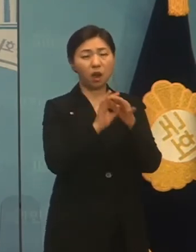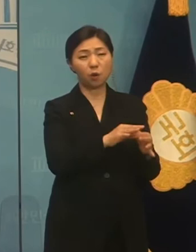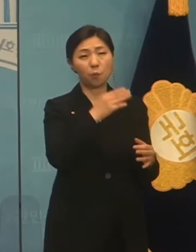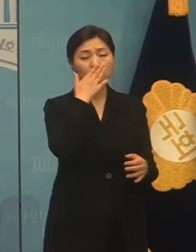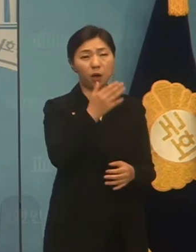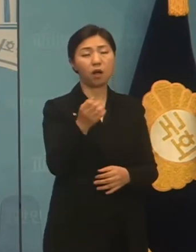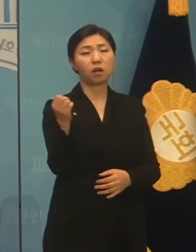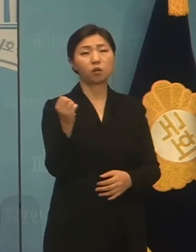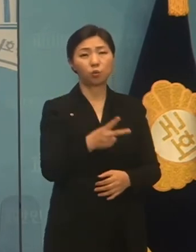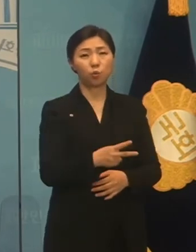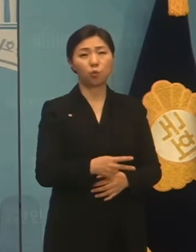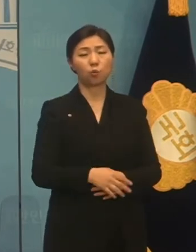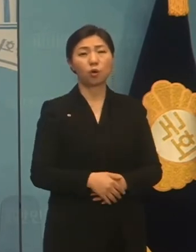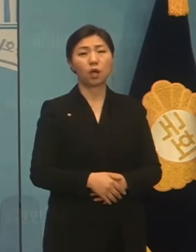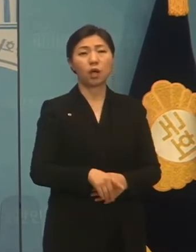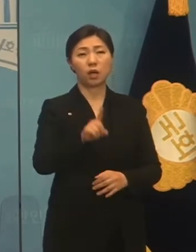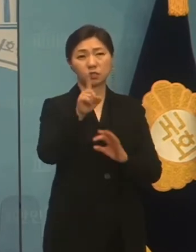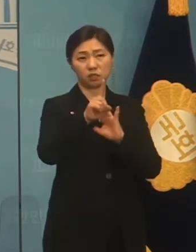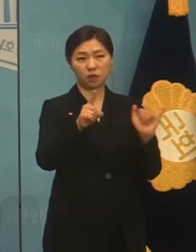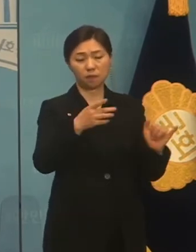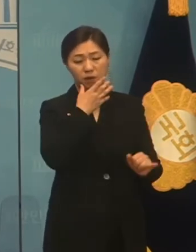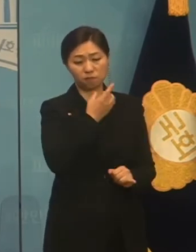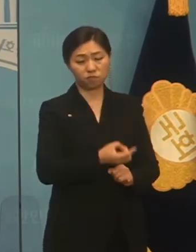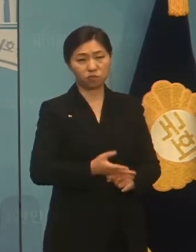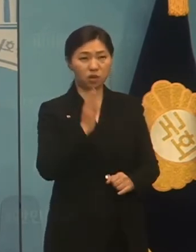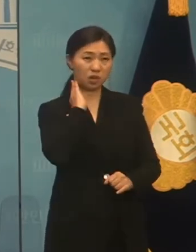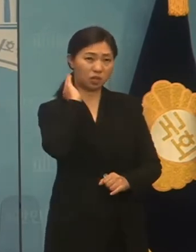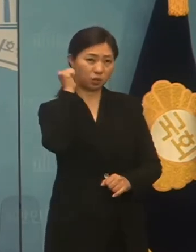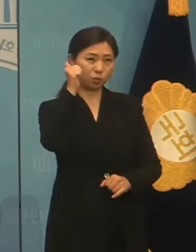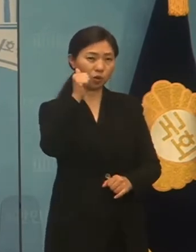불행한 대통령을 만들어낼 뿐입니다.